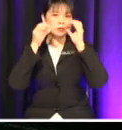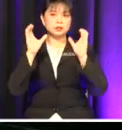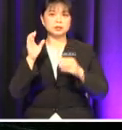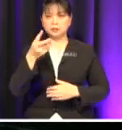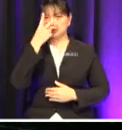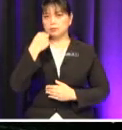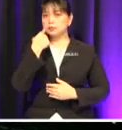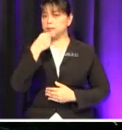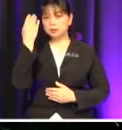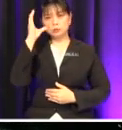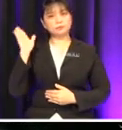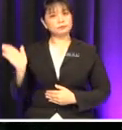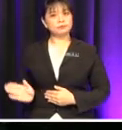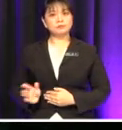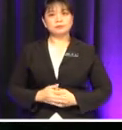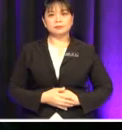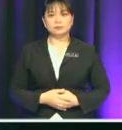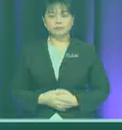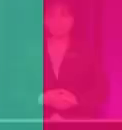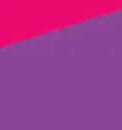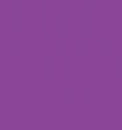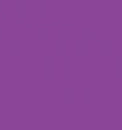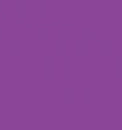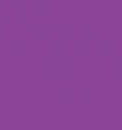kita saksikan dulu profit guru kita